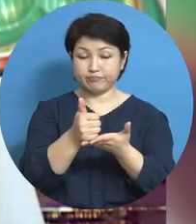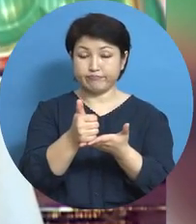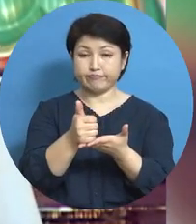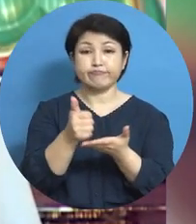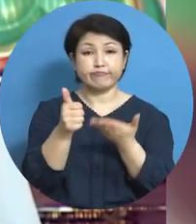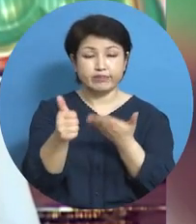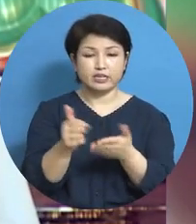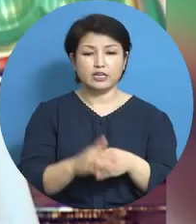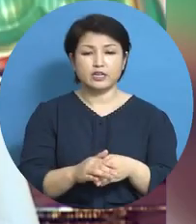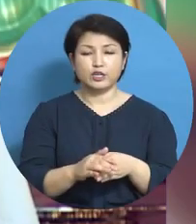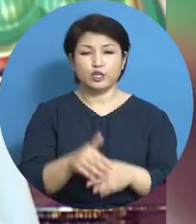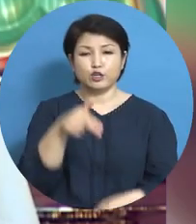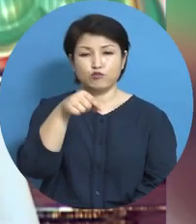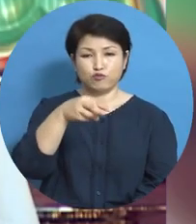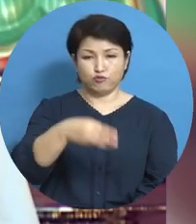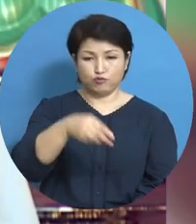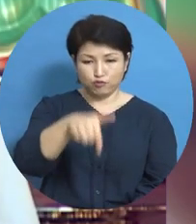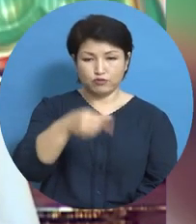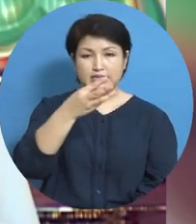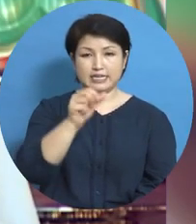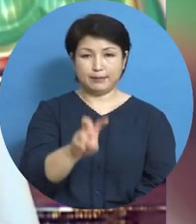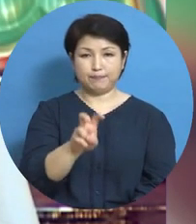중림정사에서